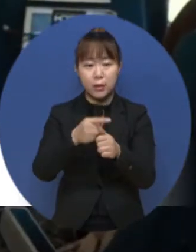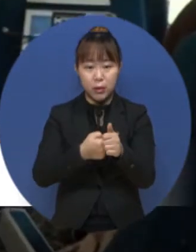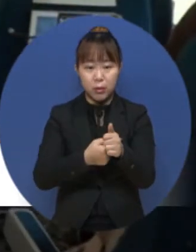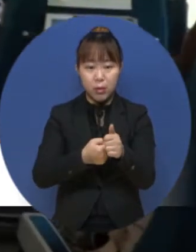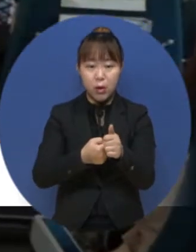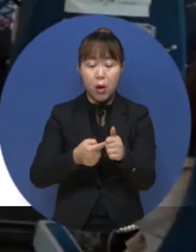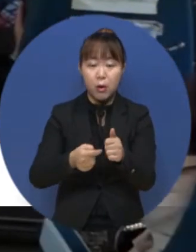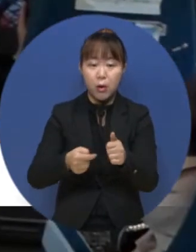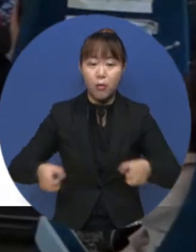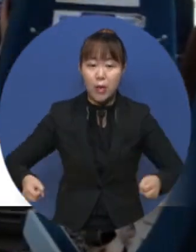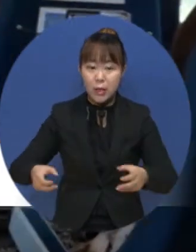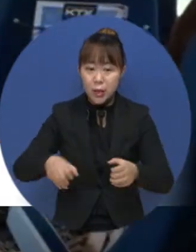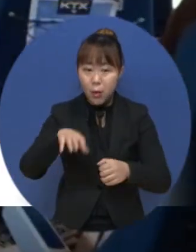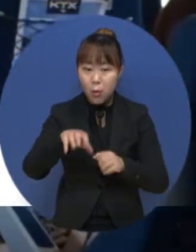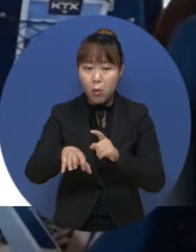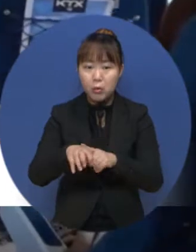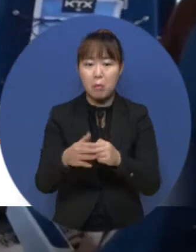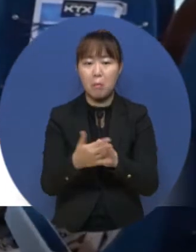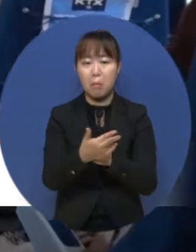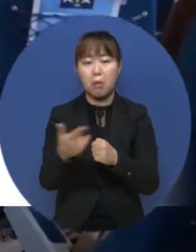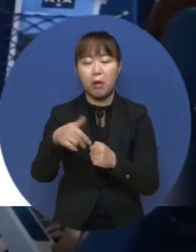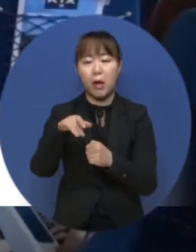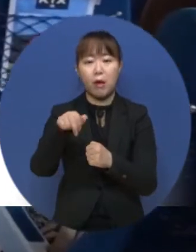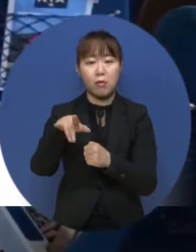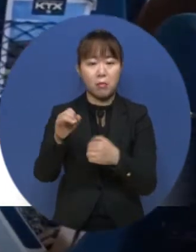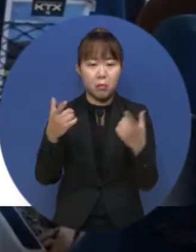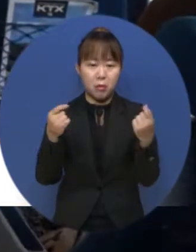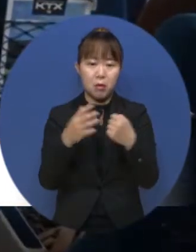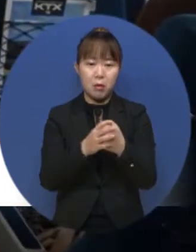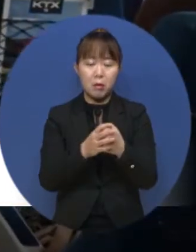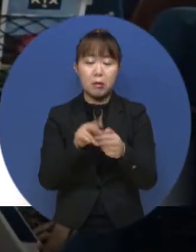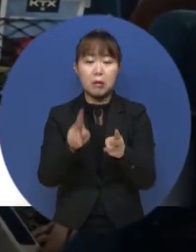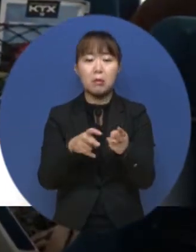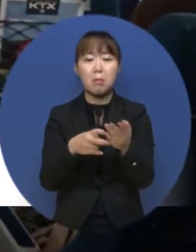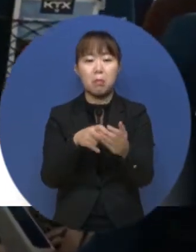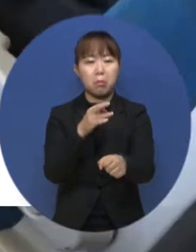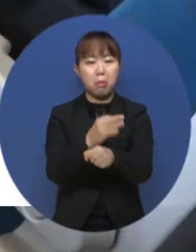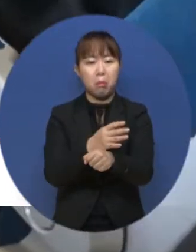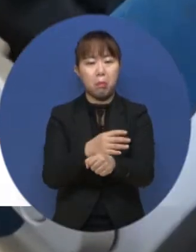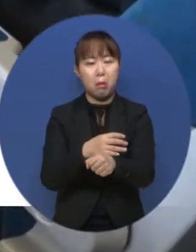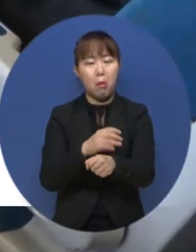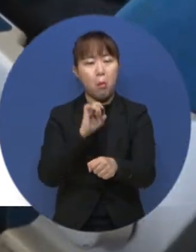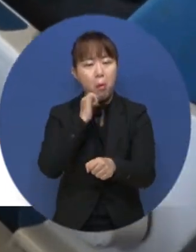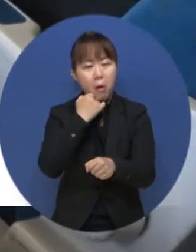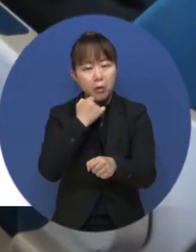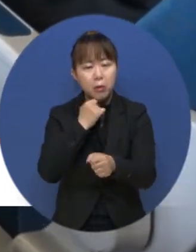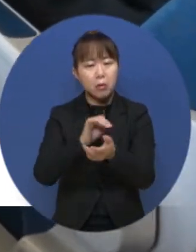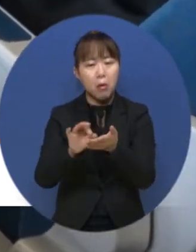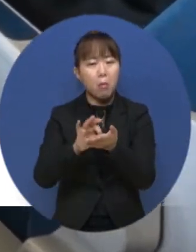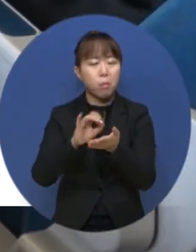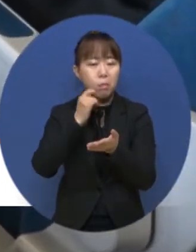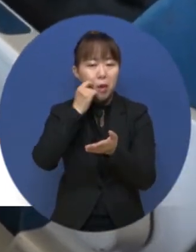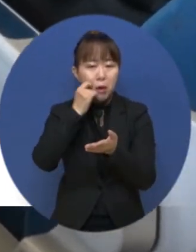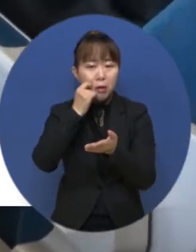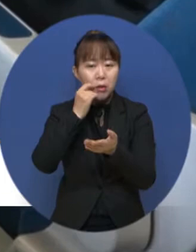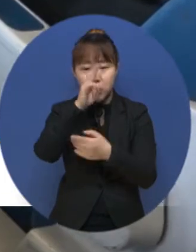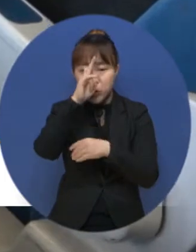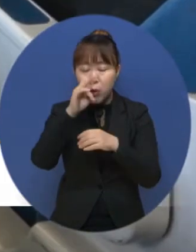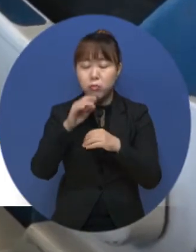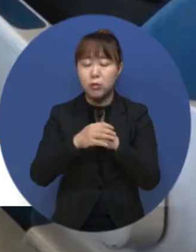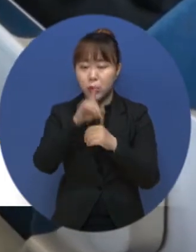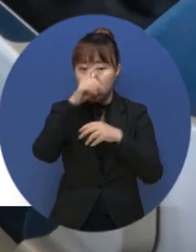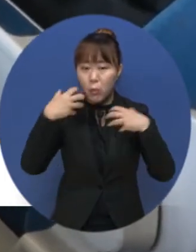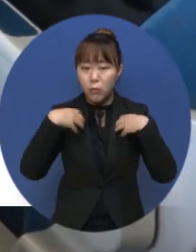휠체어석은 속빈 강정이라면서 기차표 사기가 어려워 이용을 하지 못하고 있는데 정부는